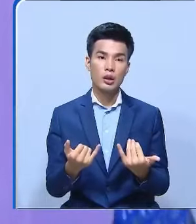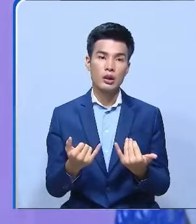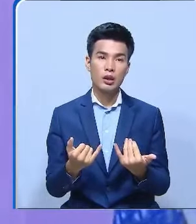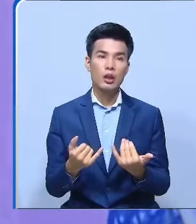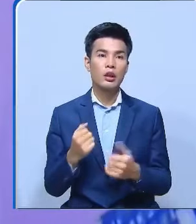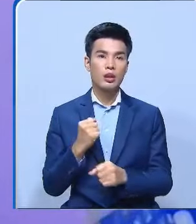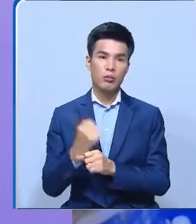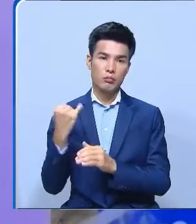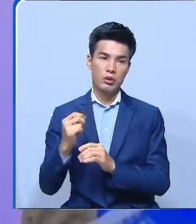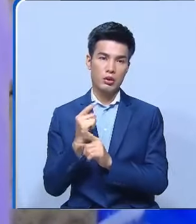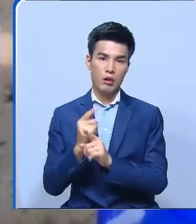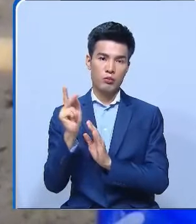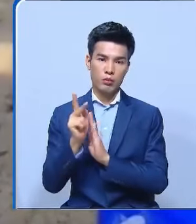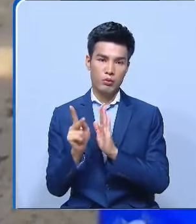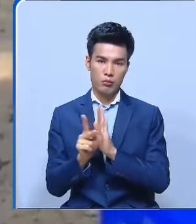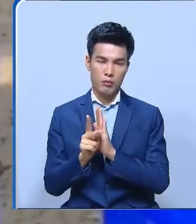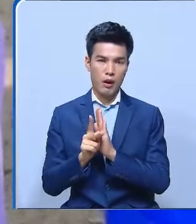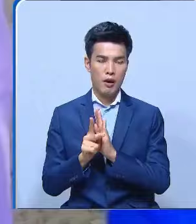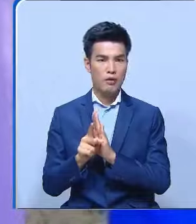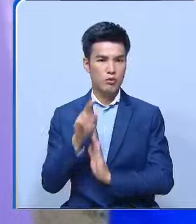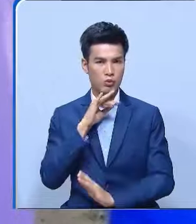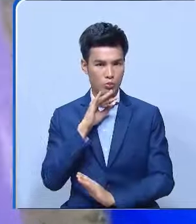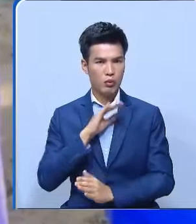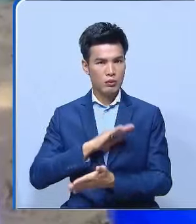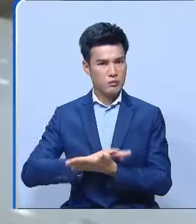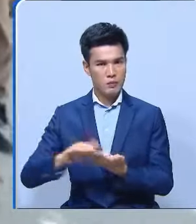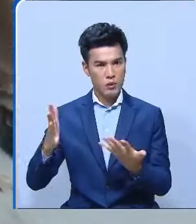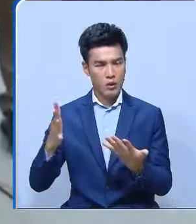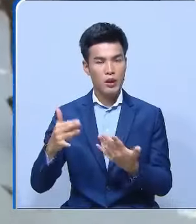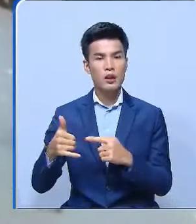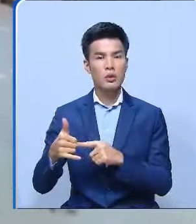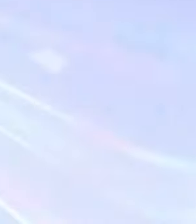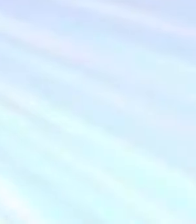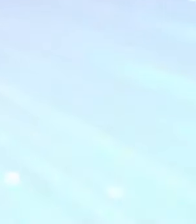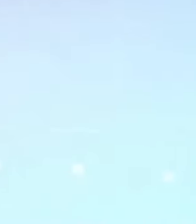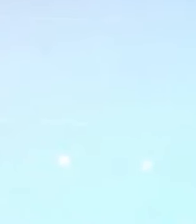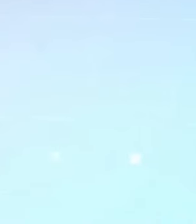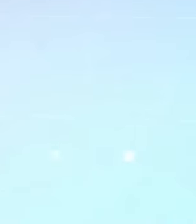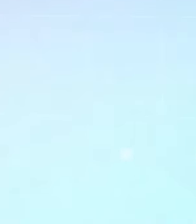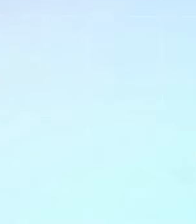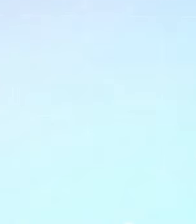ำเนินการตามพ.ร.บ.รักษาความสะอาดและความเป็นระเบียบเรียบร้อยของบ้านเมืองค่ะ